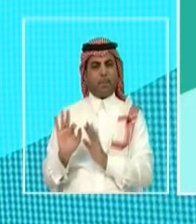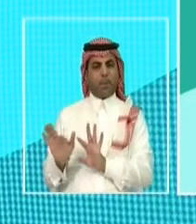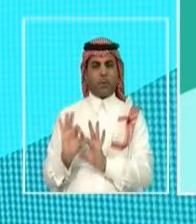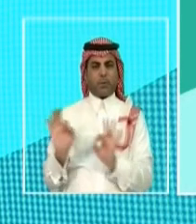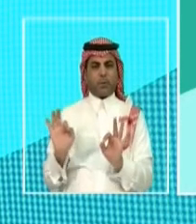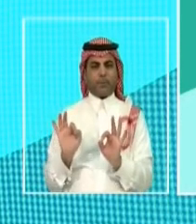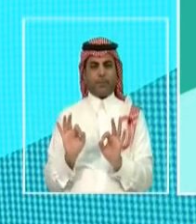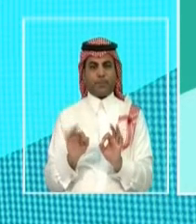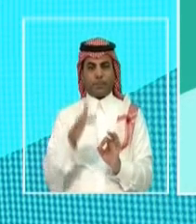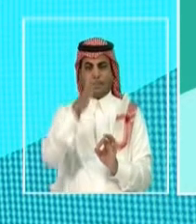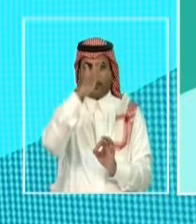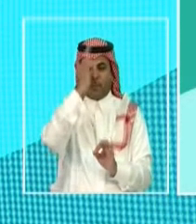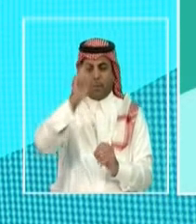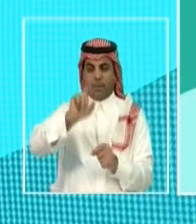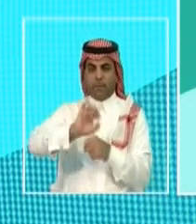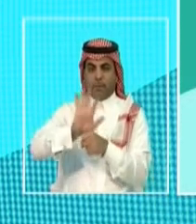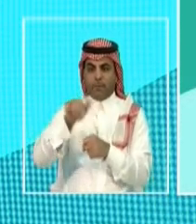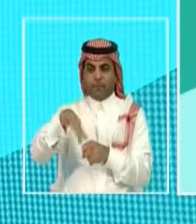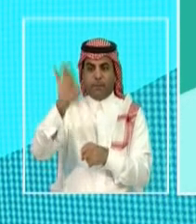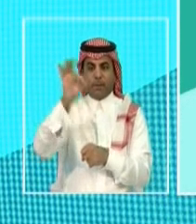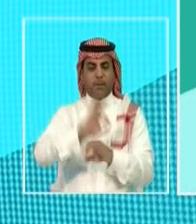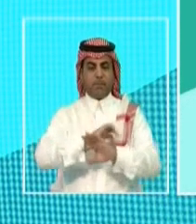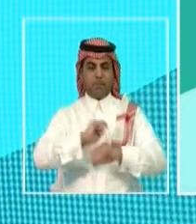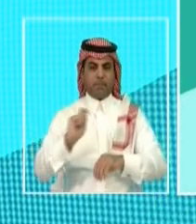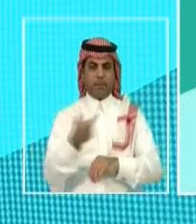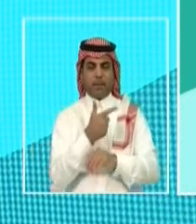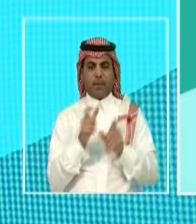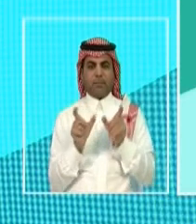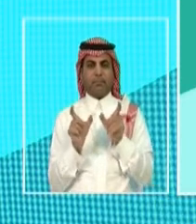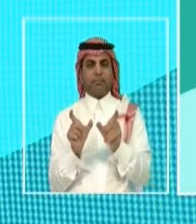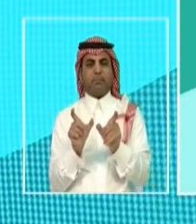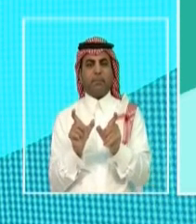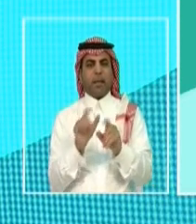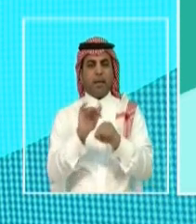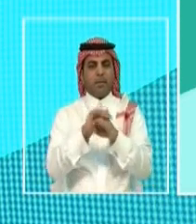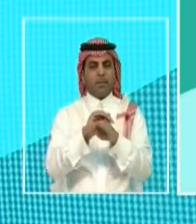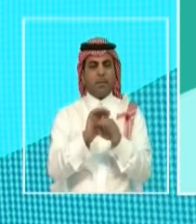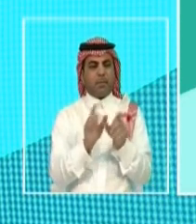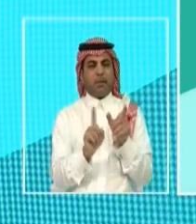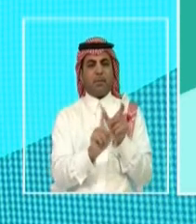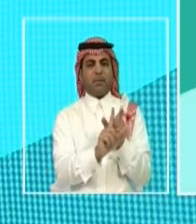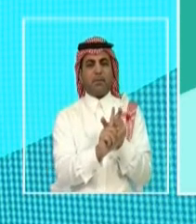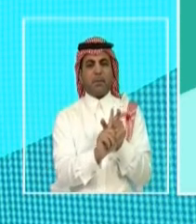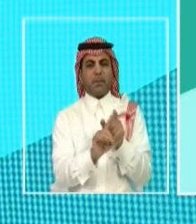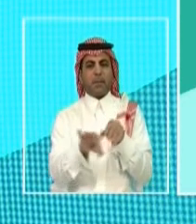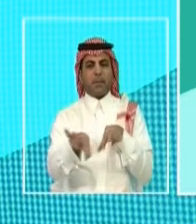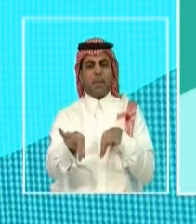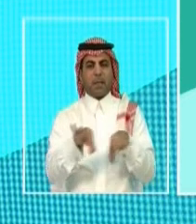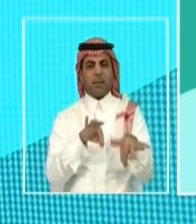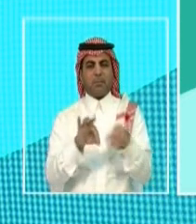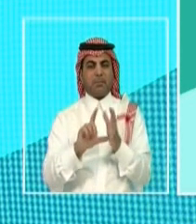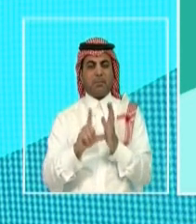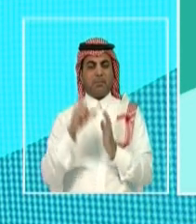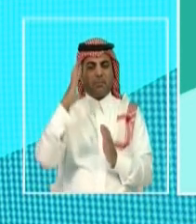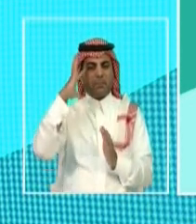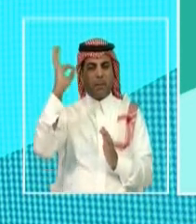مهيئة ويتم تنفيذها عند الحاجة إلى ذلك بشكل مهني واحترافي